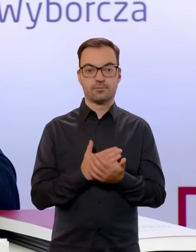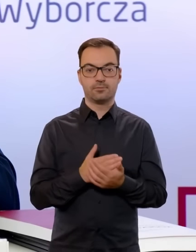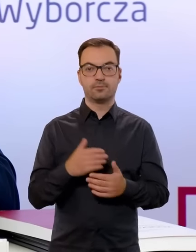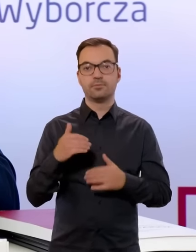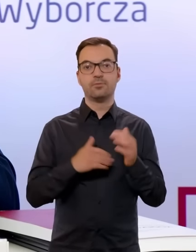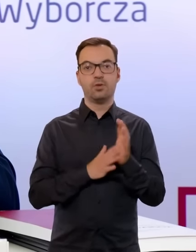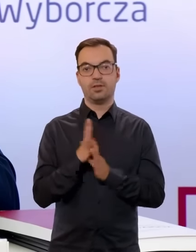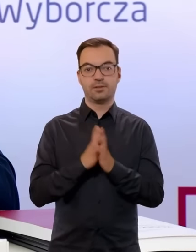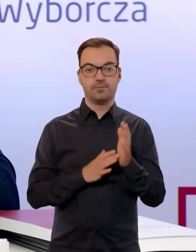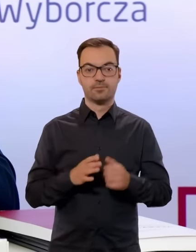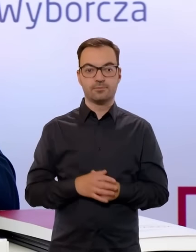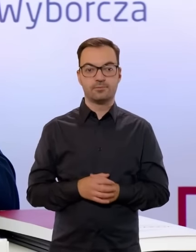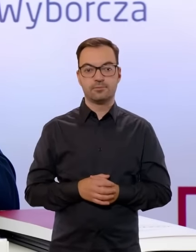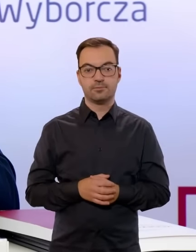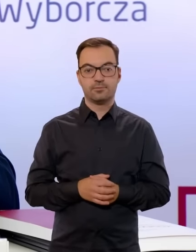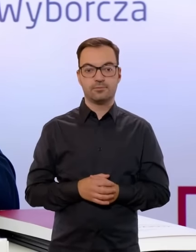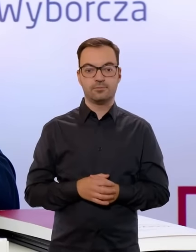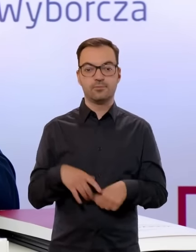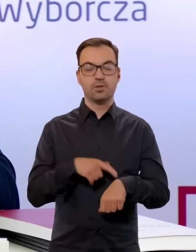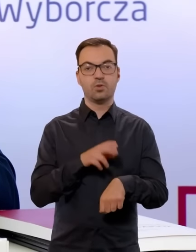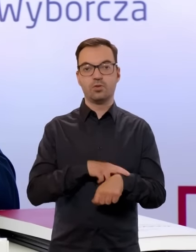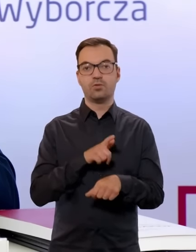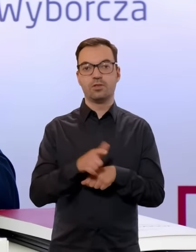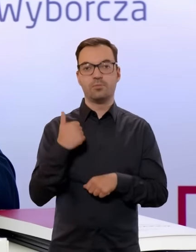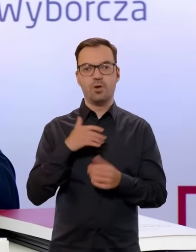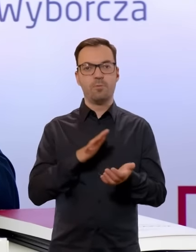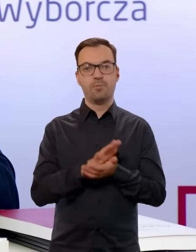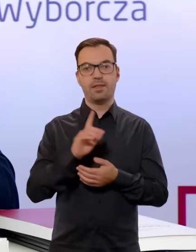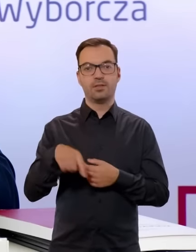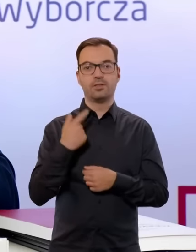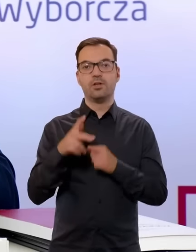województwo podlaskie, gdzie frekwencja na godzinę 12 wynosi